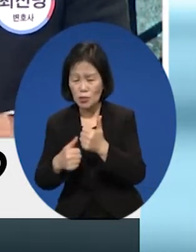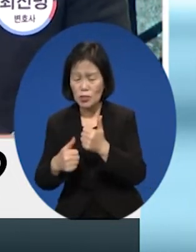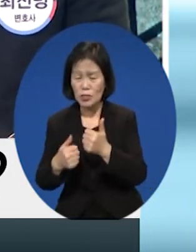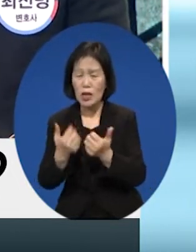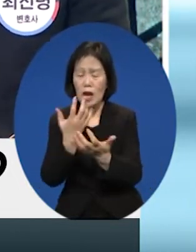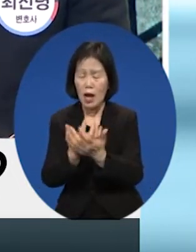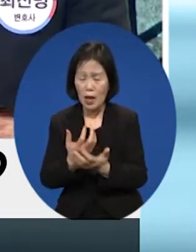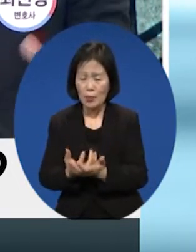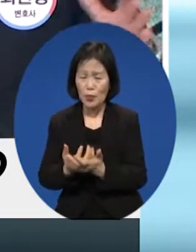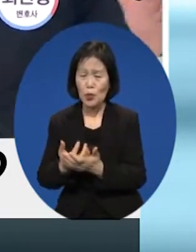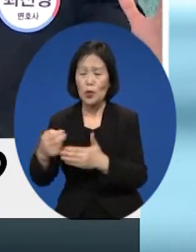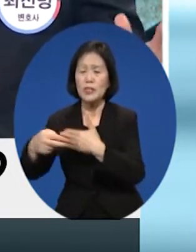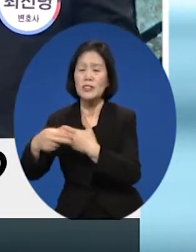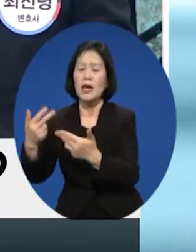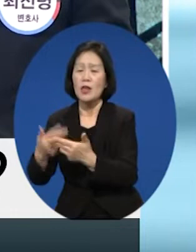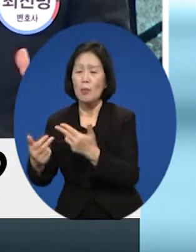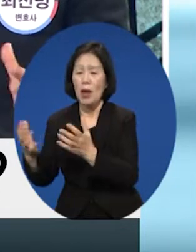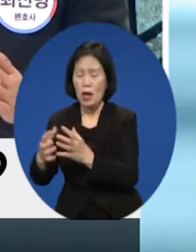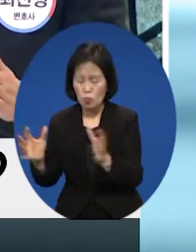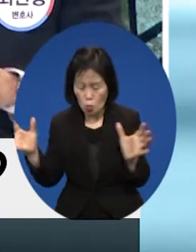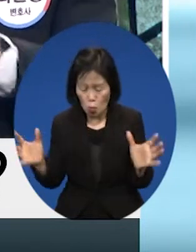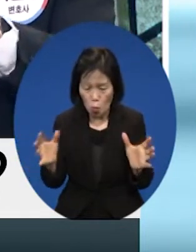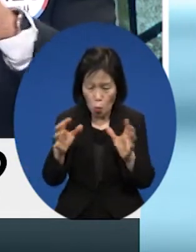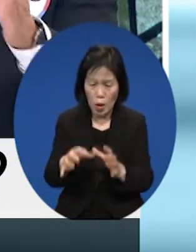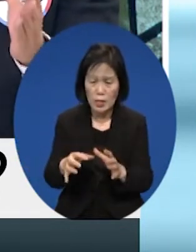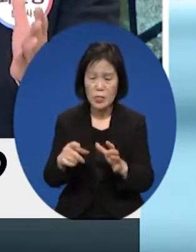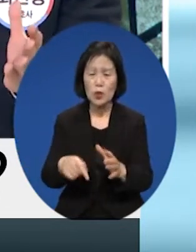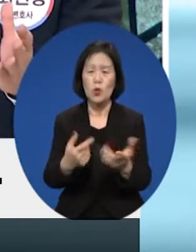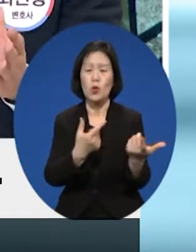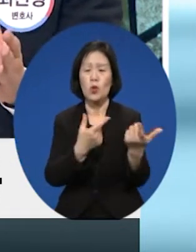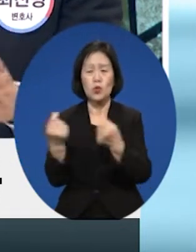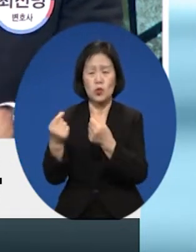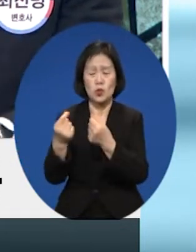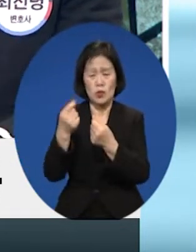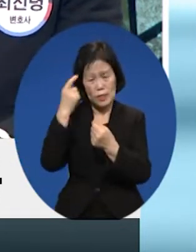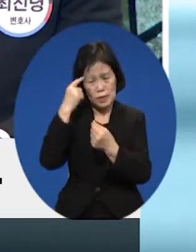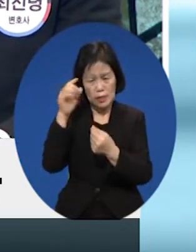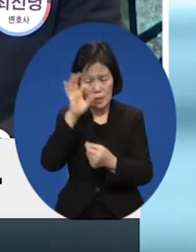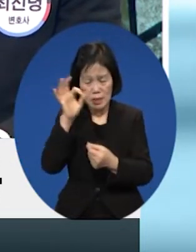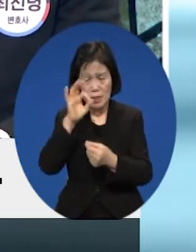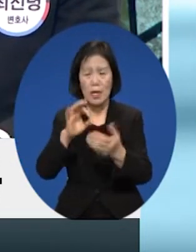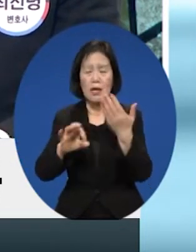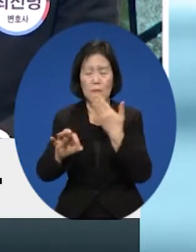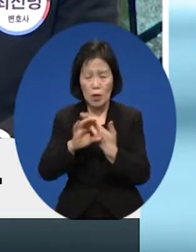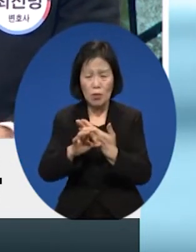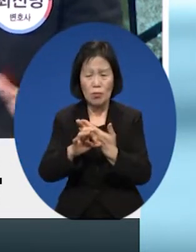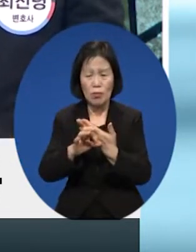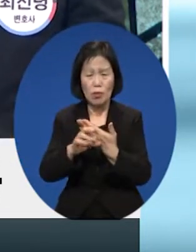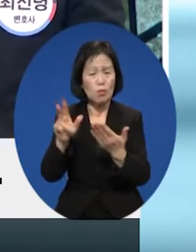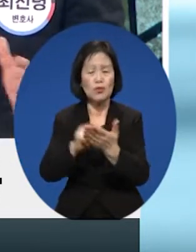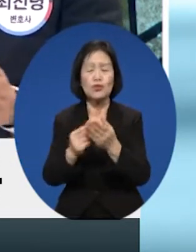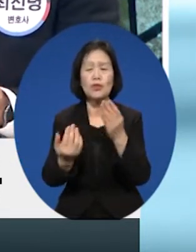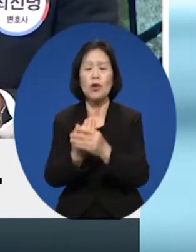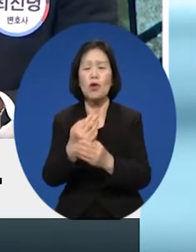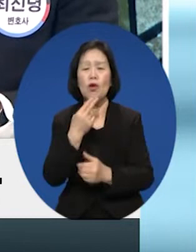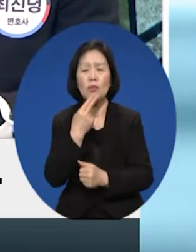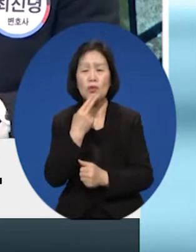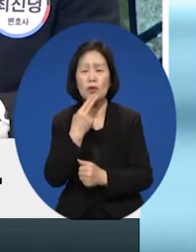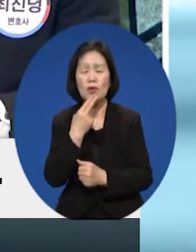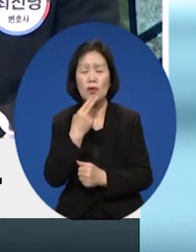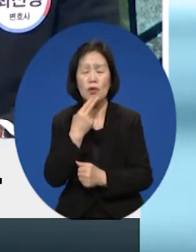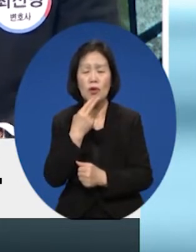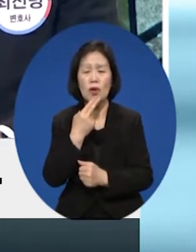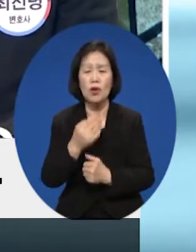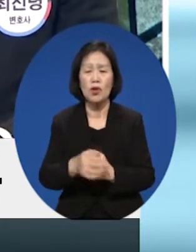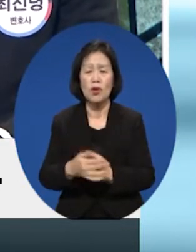또 이 의협의 안, 이런 것들을 이제 모아가지고 거기에서 어떤 공통분모를 냈다고 하면은 이런 얘기가 없겠죠. 그런데 창졸지간에 이런 부분이